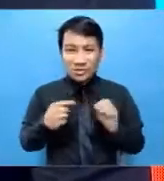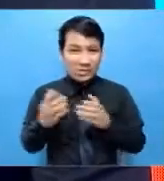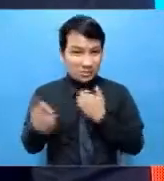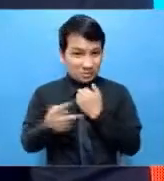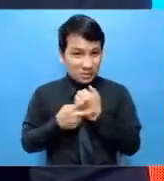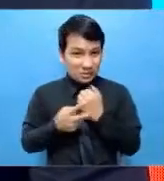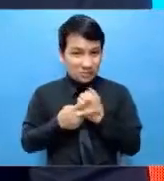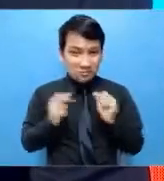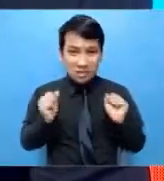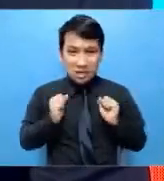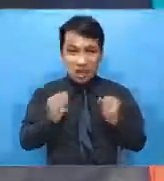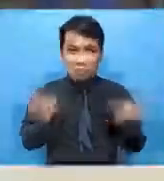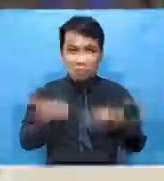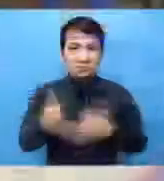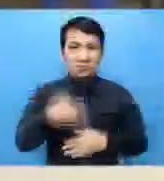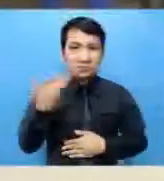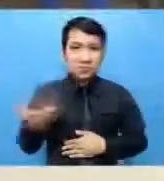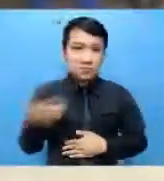Greg Gregorio.